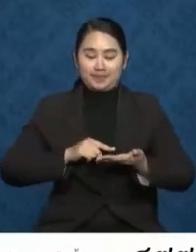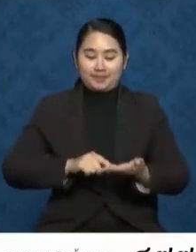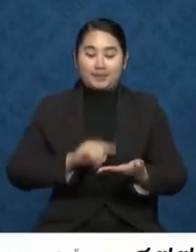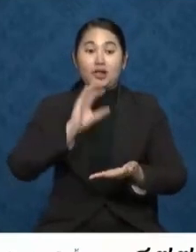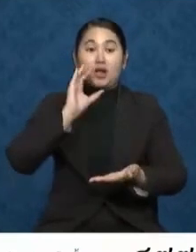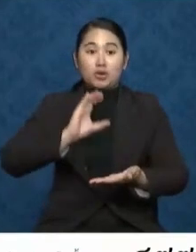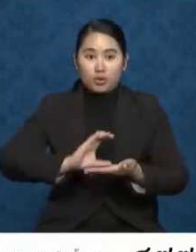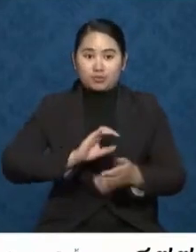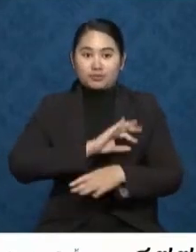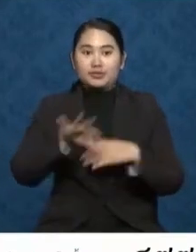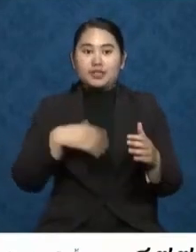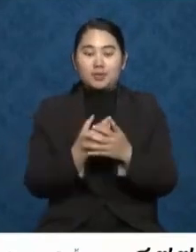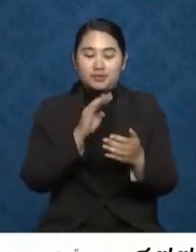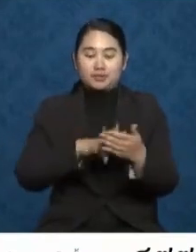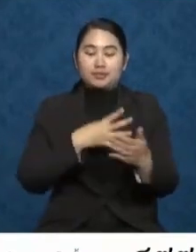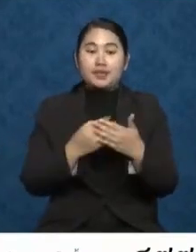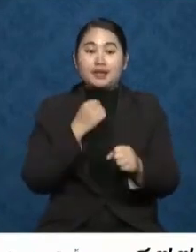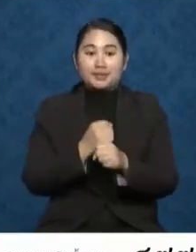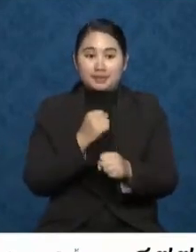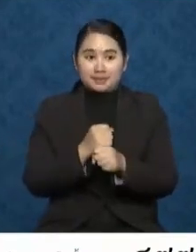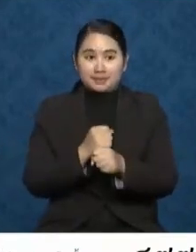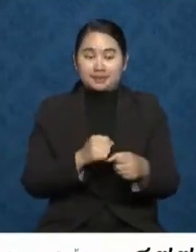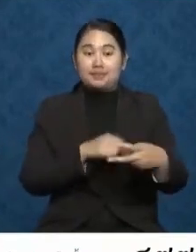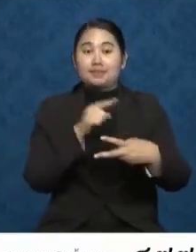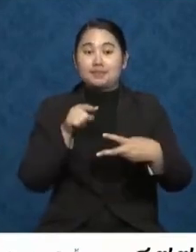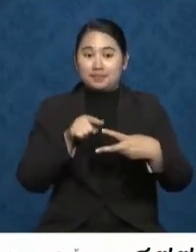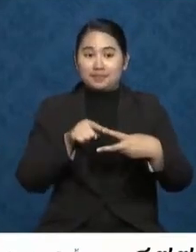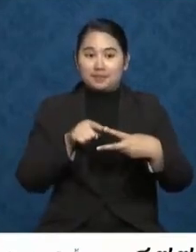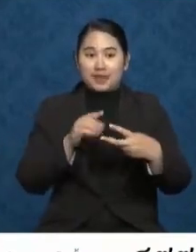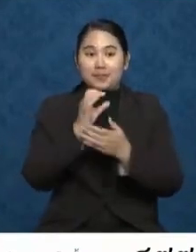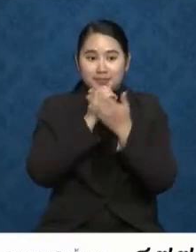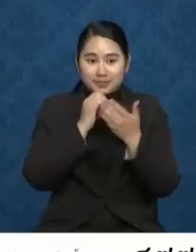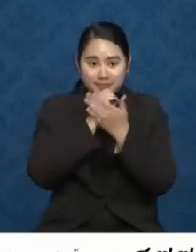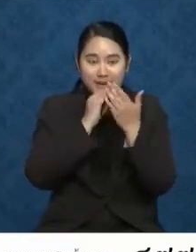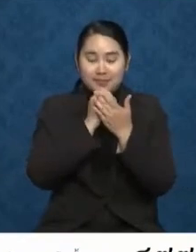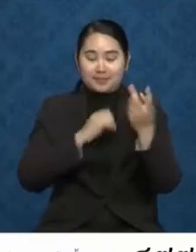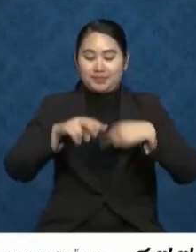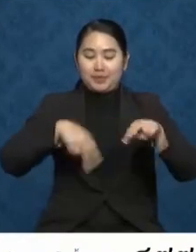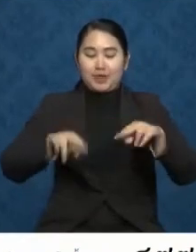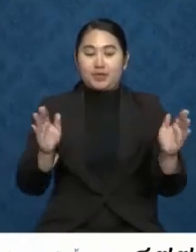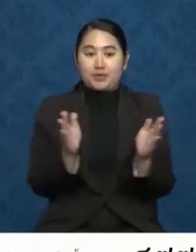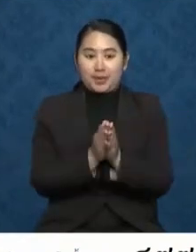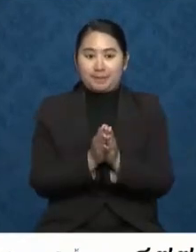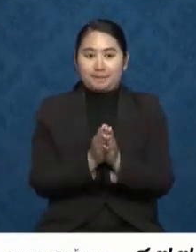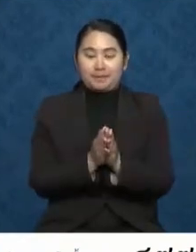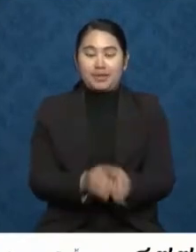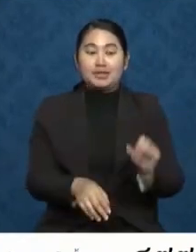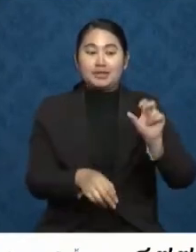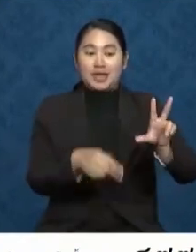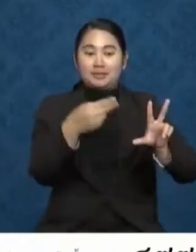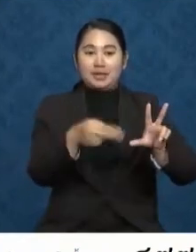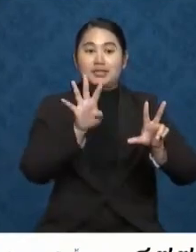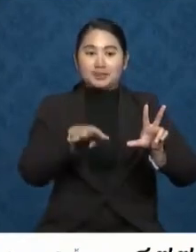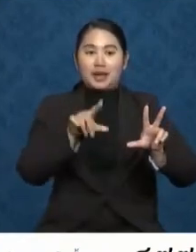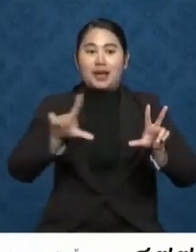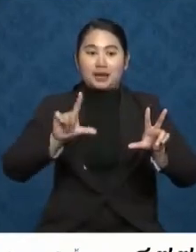ปเราจะใช้จ่ายเงินไปกับแผนบูรณาการป้องกันปราบปรามและบำบัดรักษาผู้ติดยาเสพติดรวมแล้วทั้งสิ้น 34,000